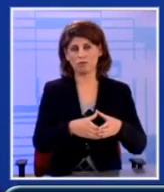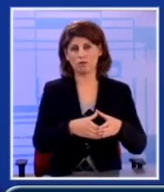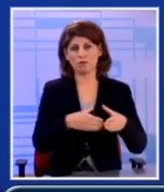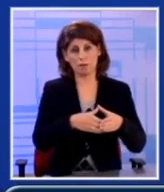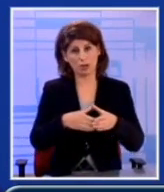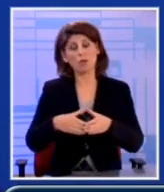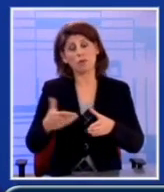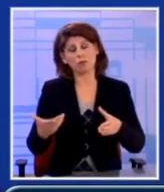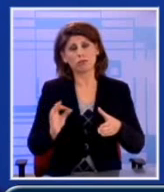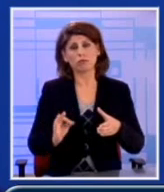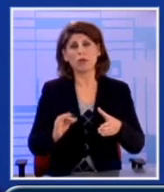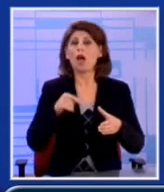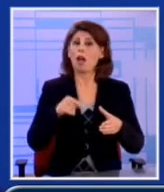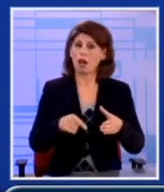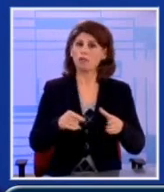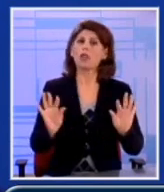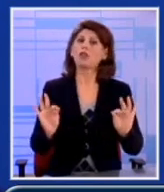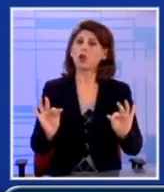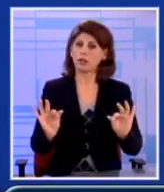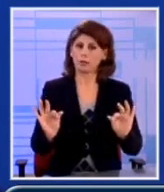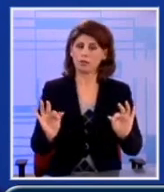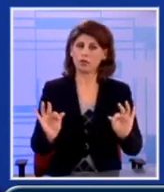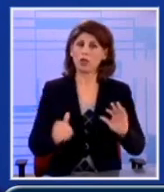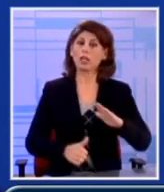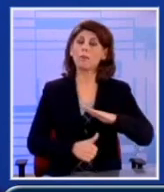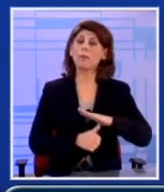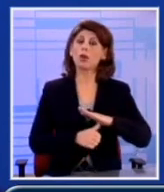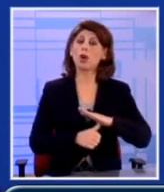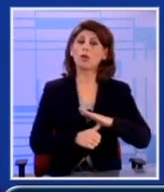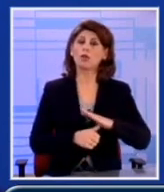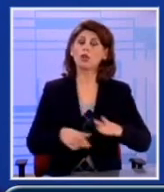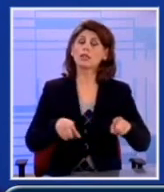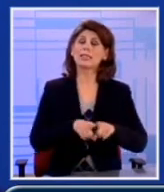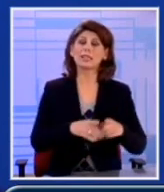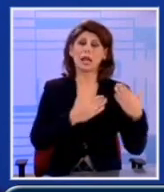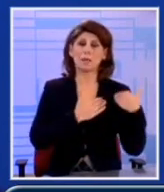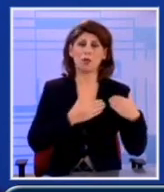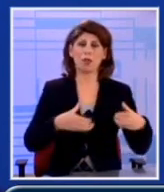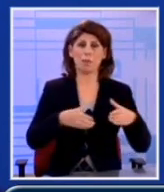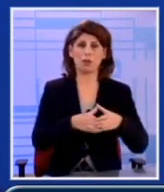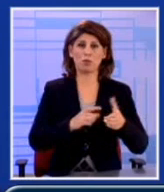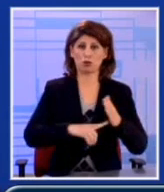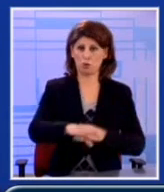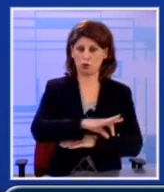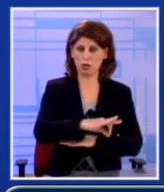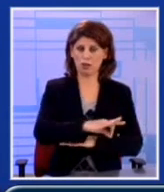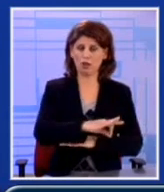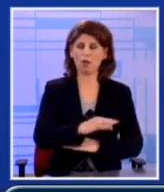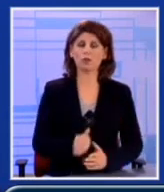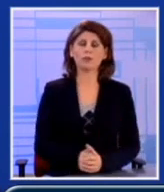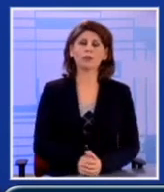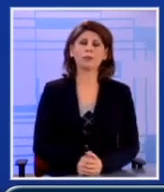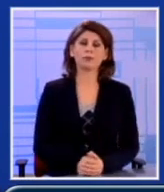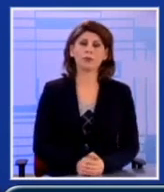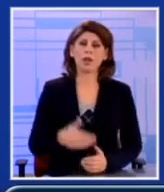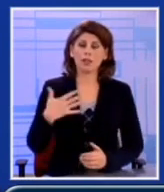Επιτροπών. Αυτό βέβαια θα το ρυθμίσουν οι πρόεδροι των συναρμοδίων Επιτροπών για το νομοσχέδιο. Θα υπάρξει